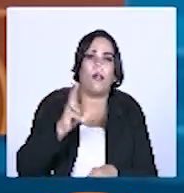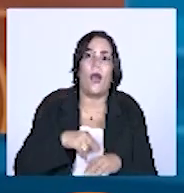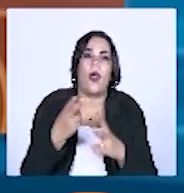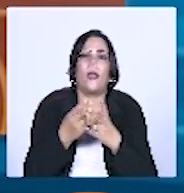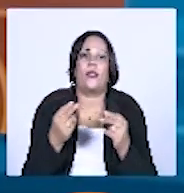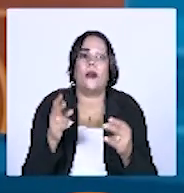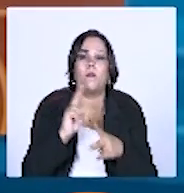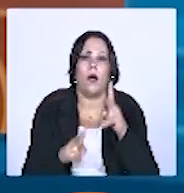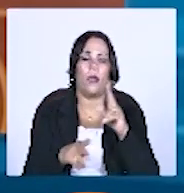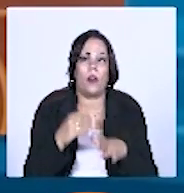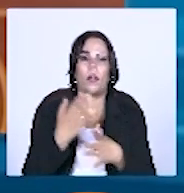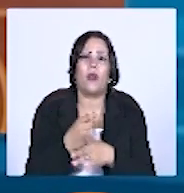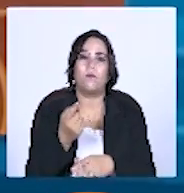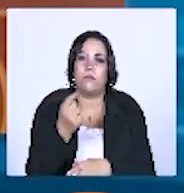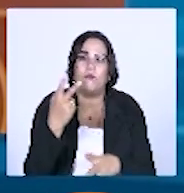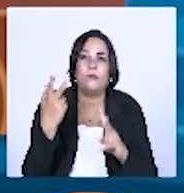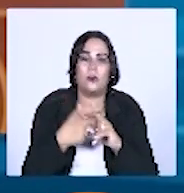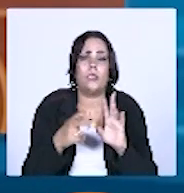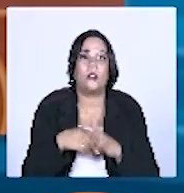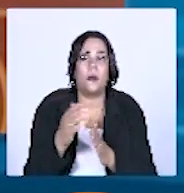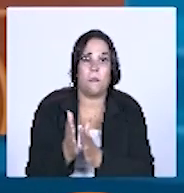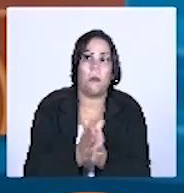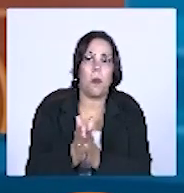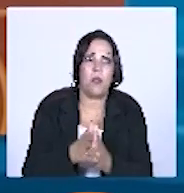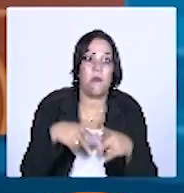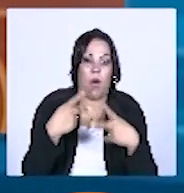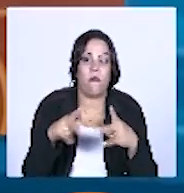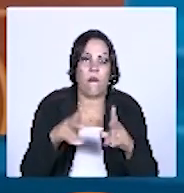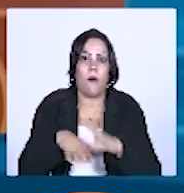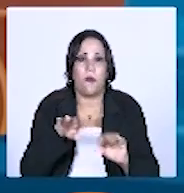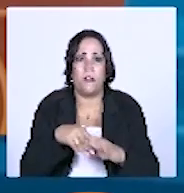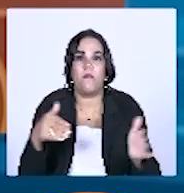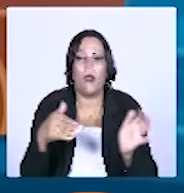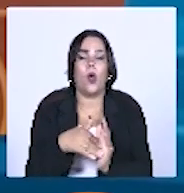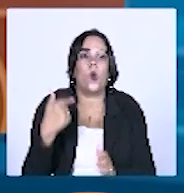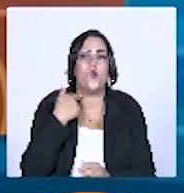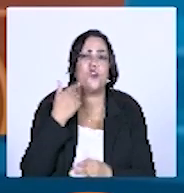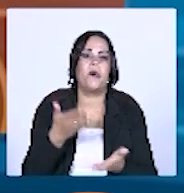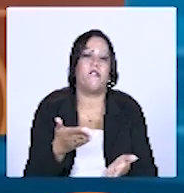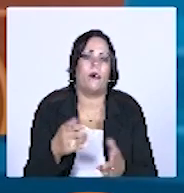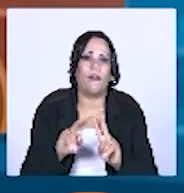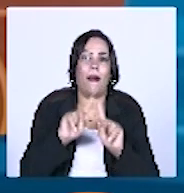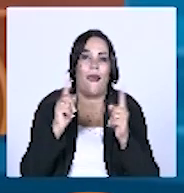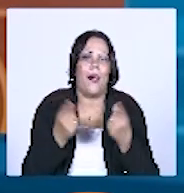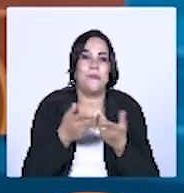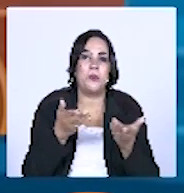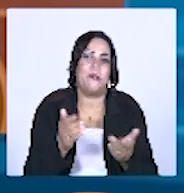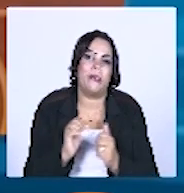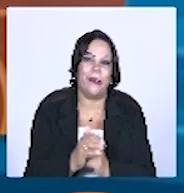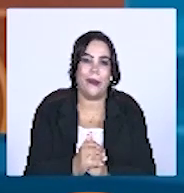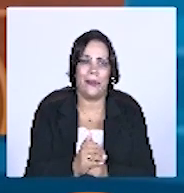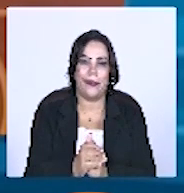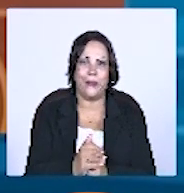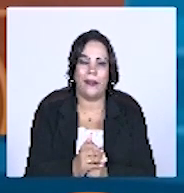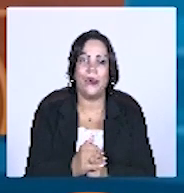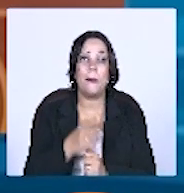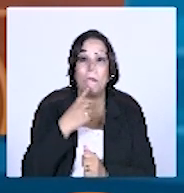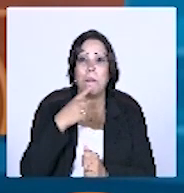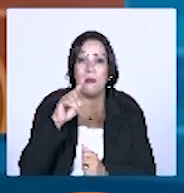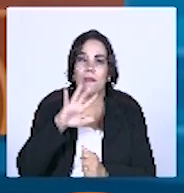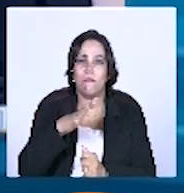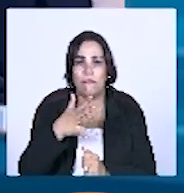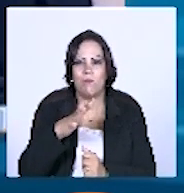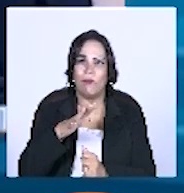الامور بعض الناس احيانا بتاخذه الحماسه تجاه بعض متغيرات اقليميه او دوليه لكن ا